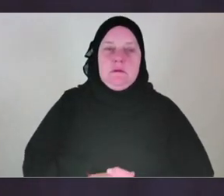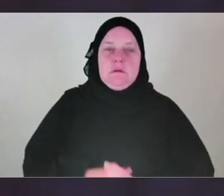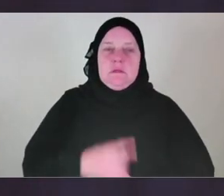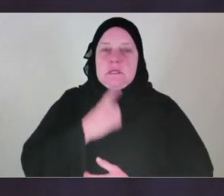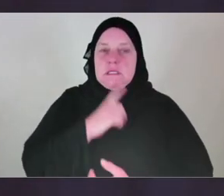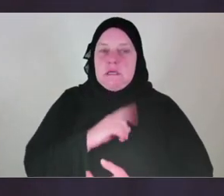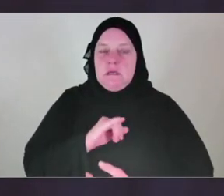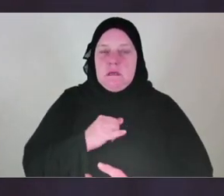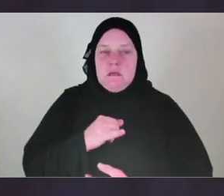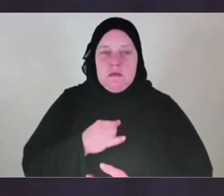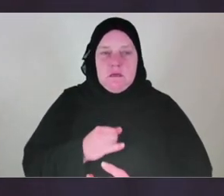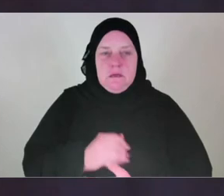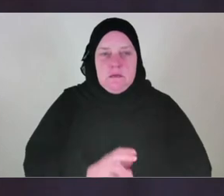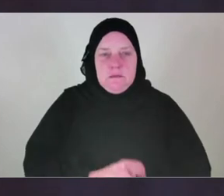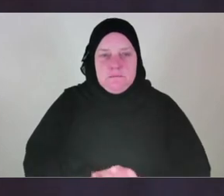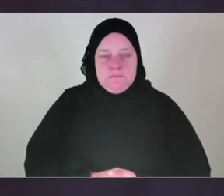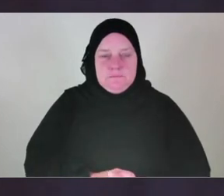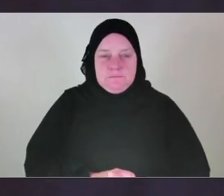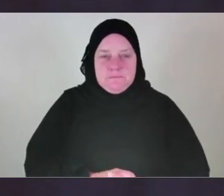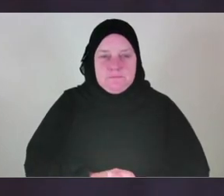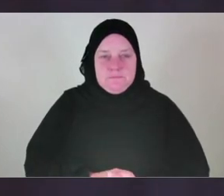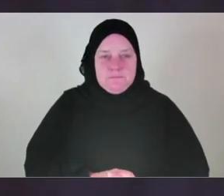وَعَلَيْهِ أَهْلُ السَّمَاءِ